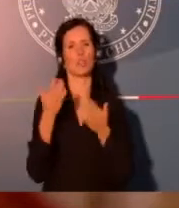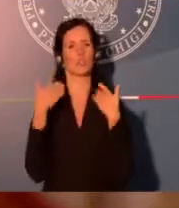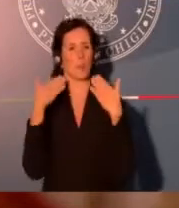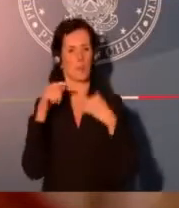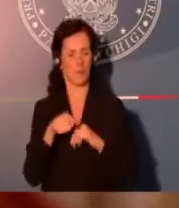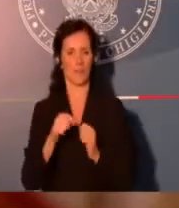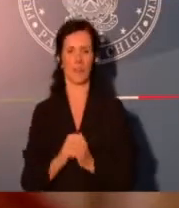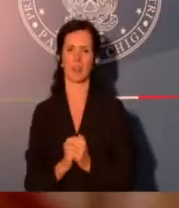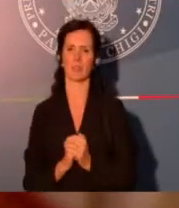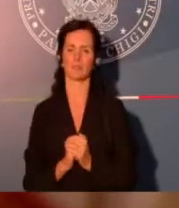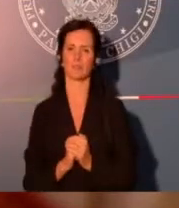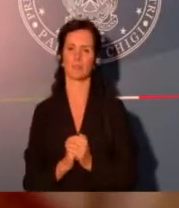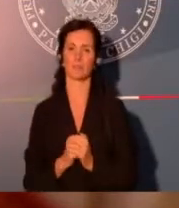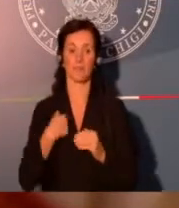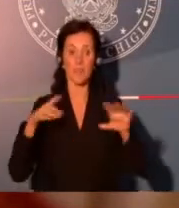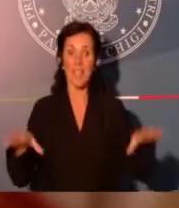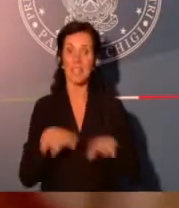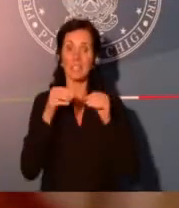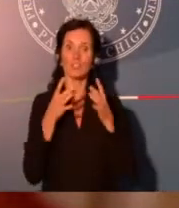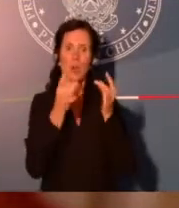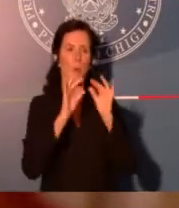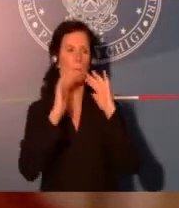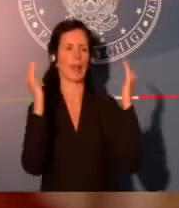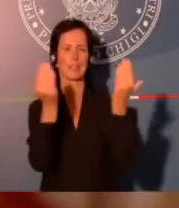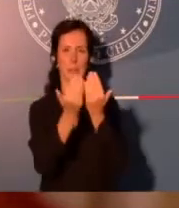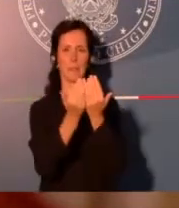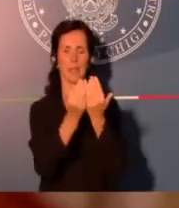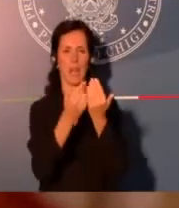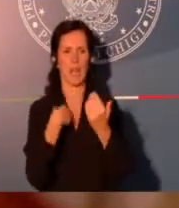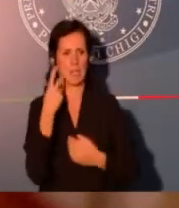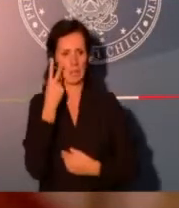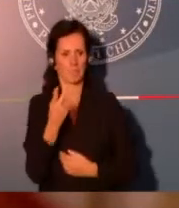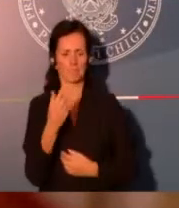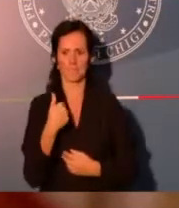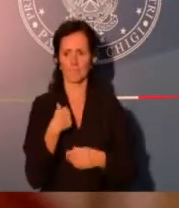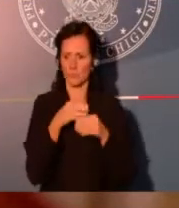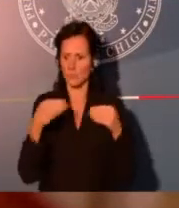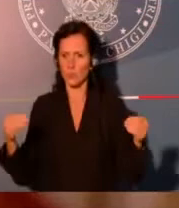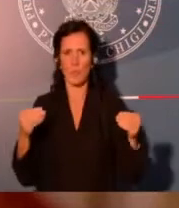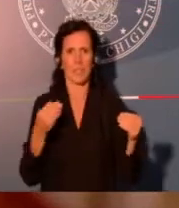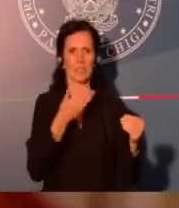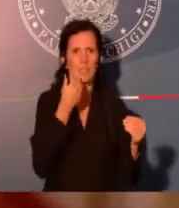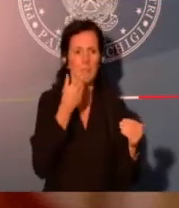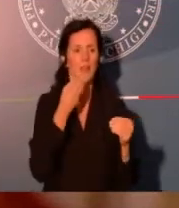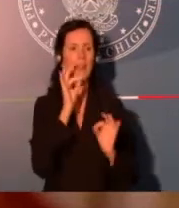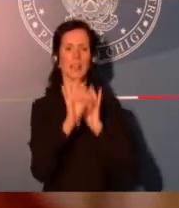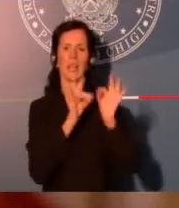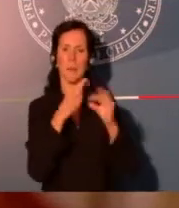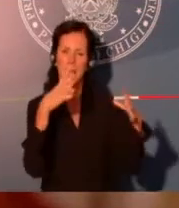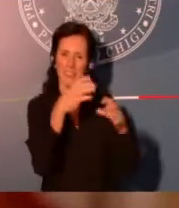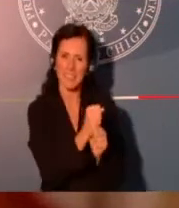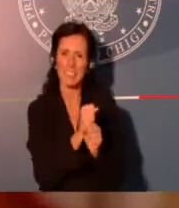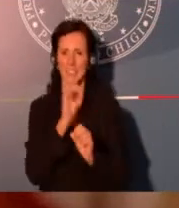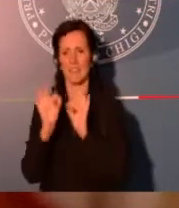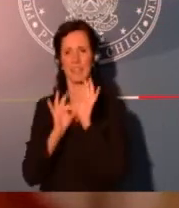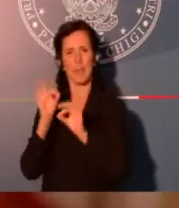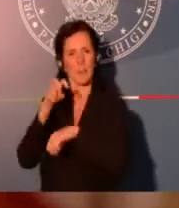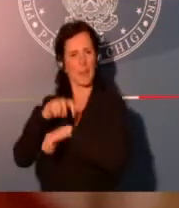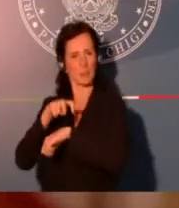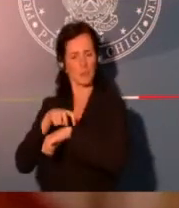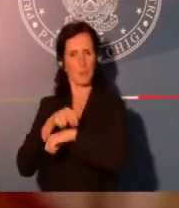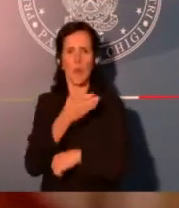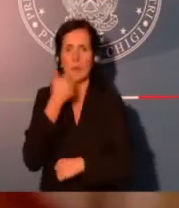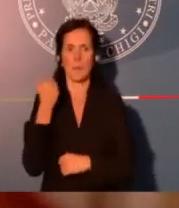ci siamo scoperti privi di attrezzature sufficienti per la terapia intensiva e subintensiva, privi di